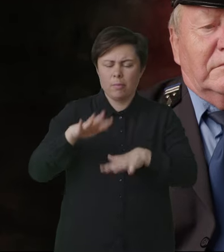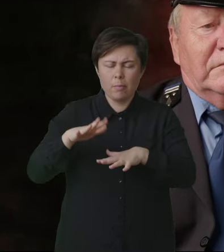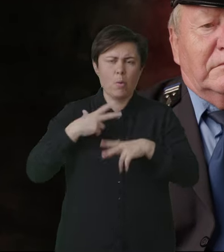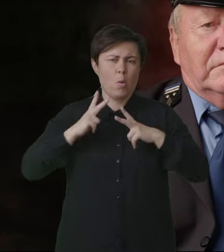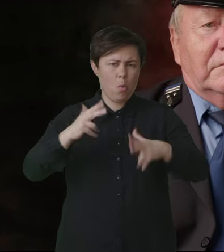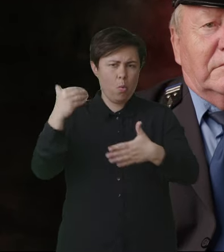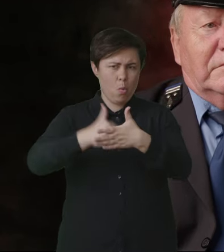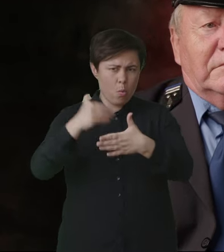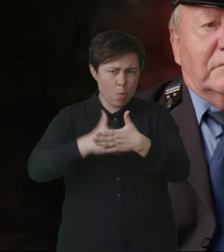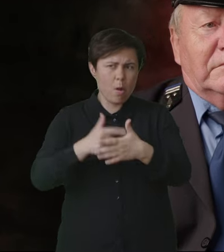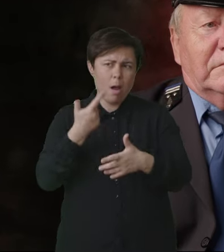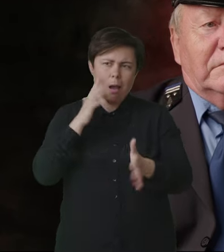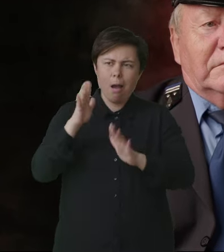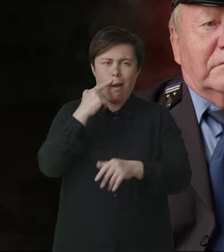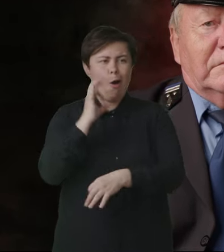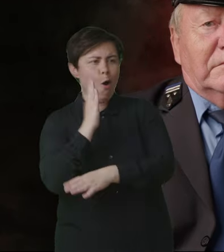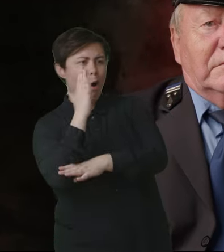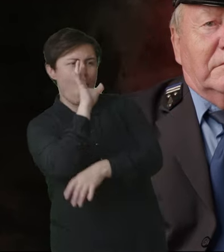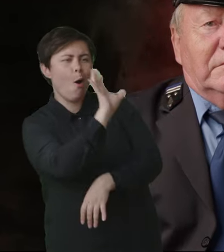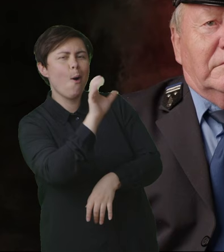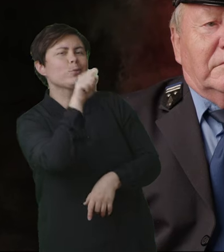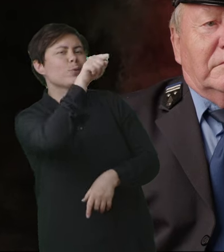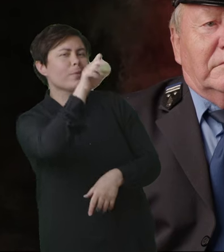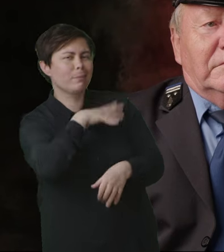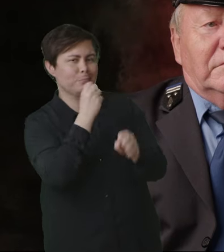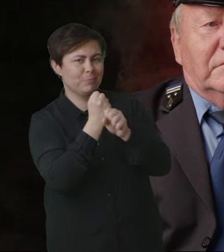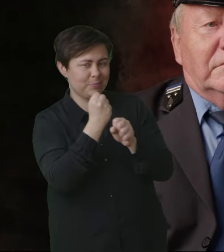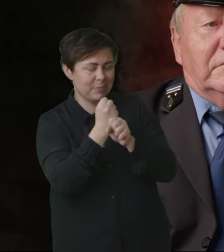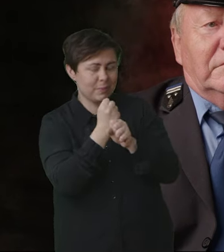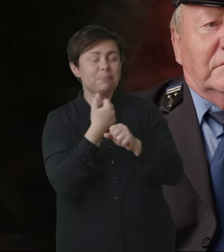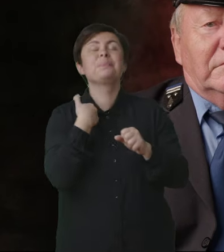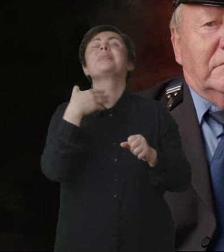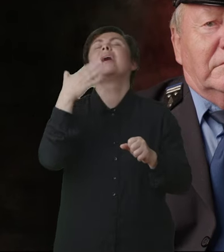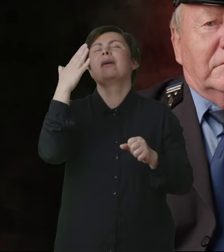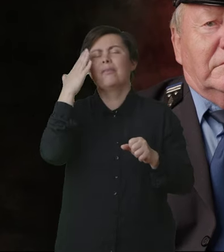wychowawczym, ale mniej więcej tak z okna obserwowałam, co się działo. No i wiem, że